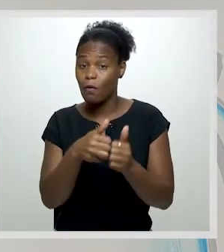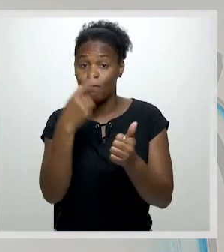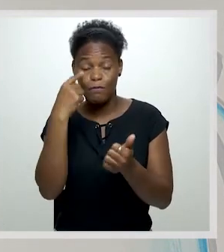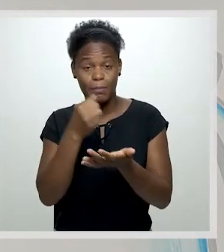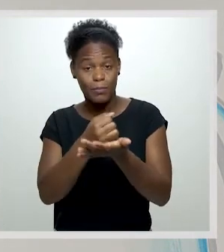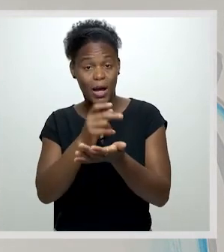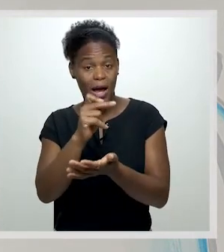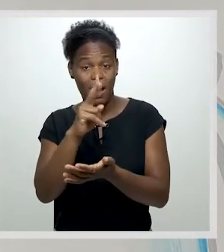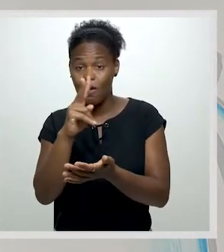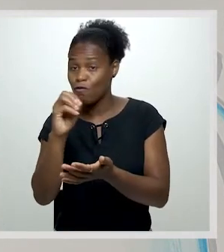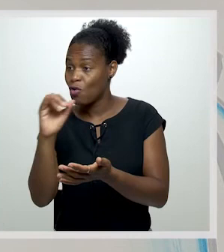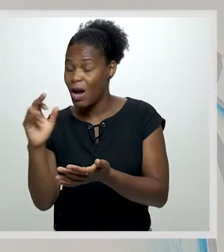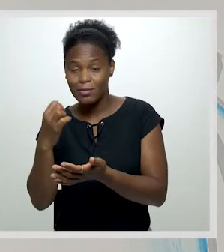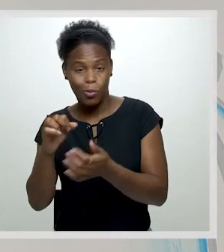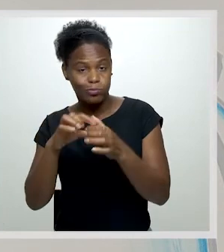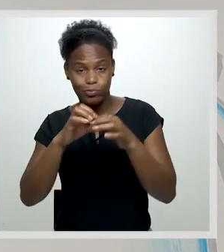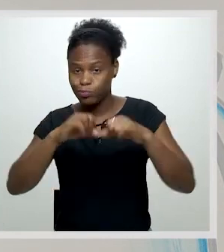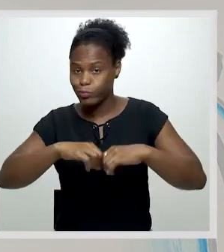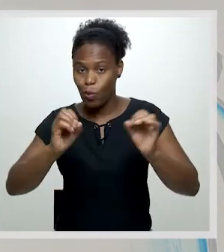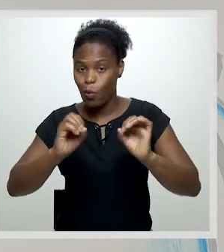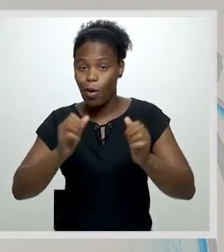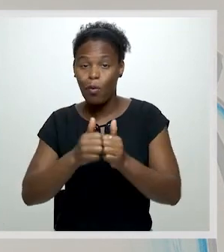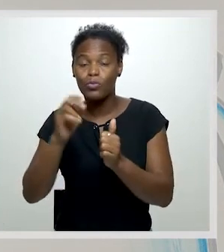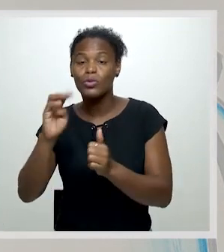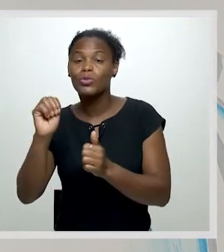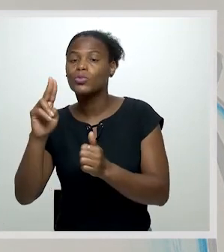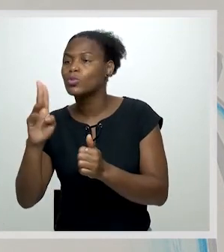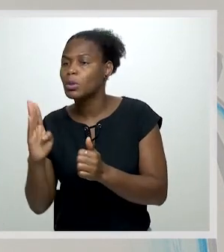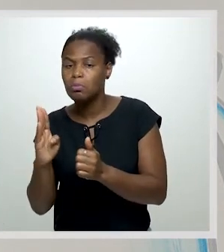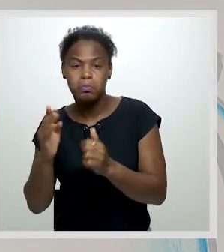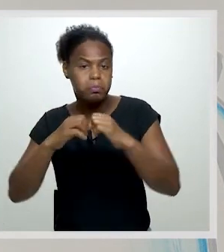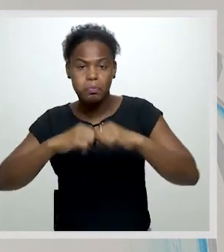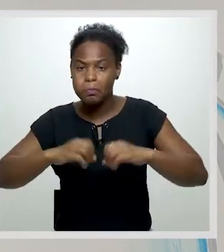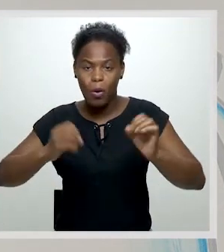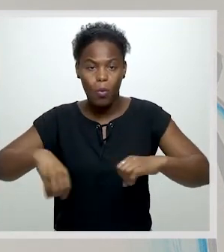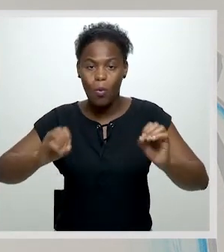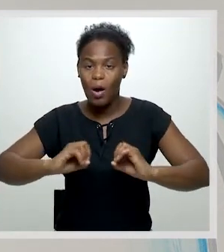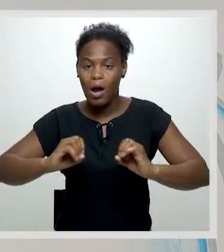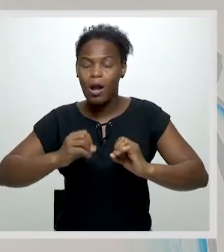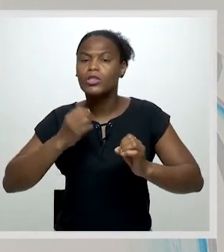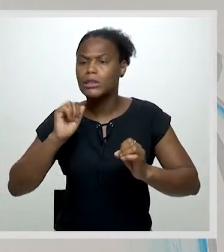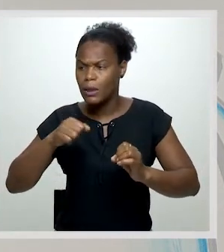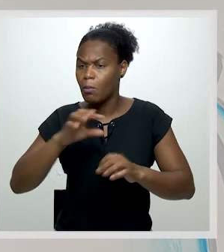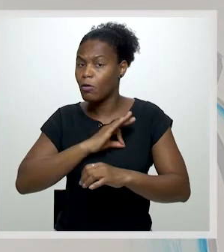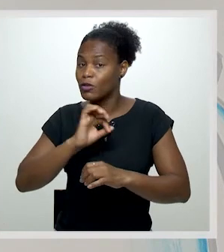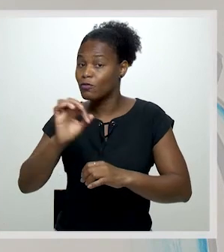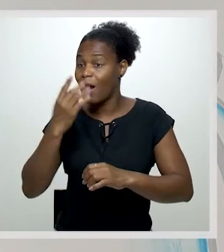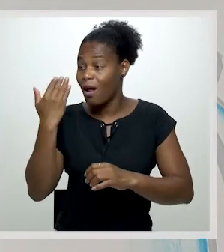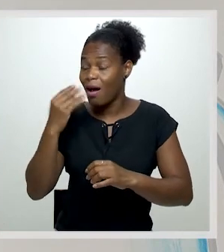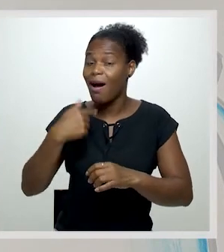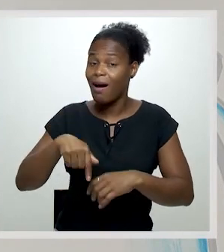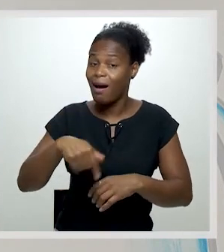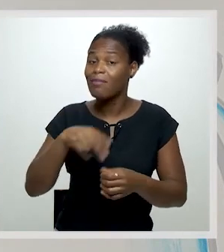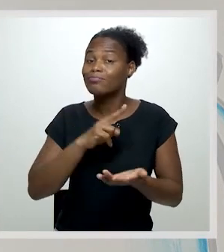avec l'auxiliaire avoir ne s'accorde pas avec le sujet, ou il ne s'accordait pas. Effectivement, il a raison. Mais